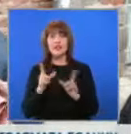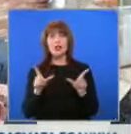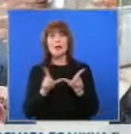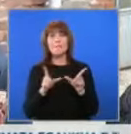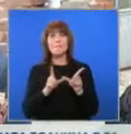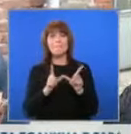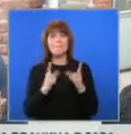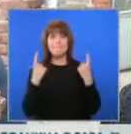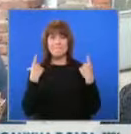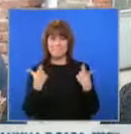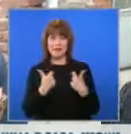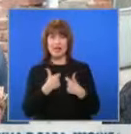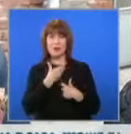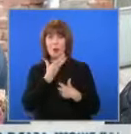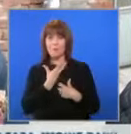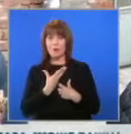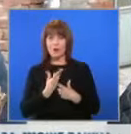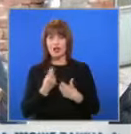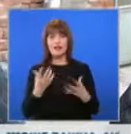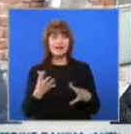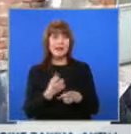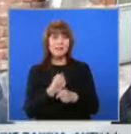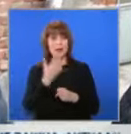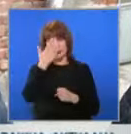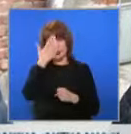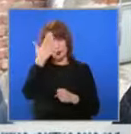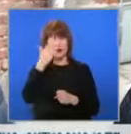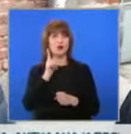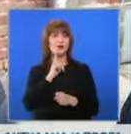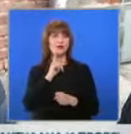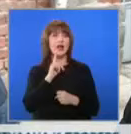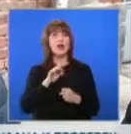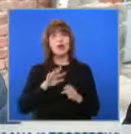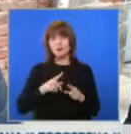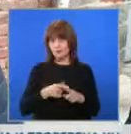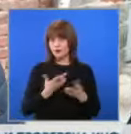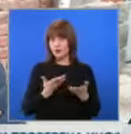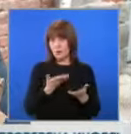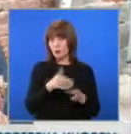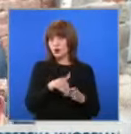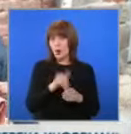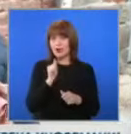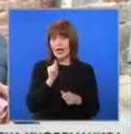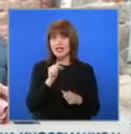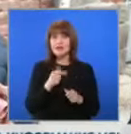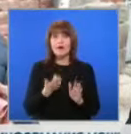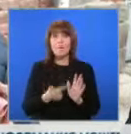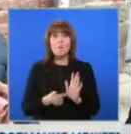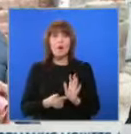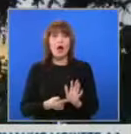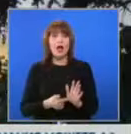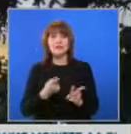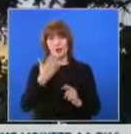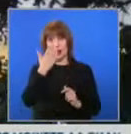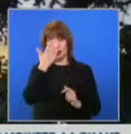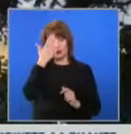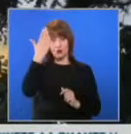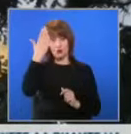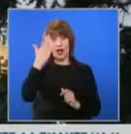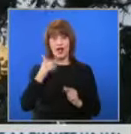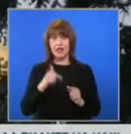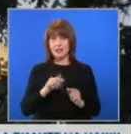митрополит намирам, че е достоен човек. И щом се оттегля, това показва, че той е още по-достоен.